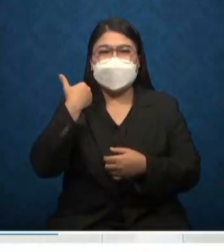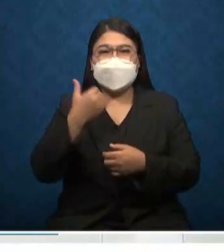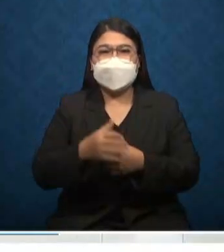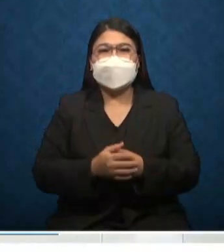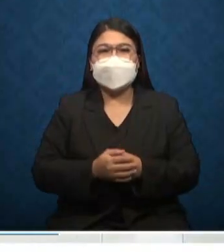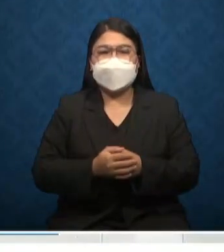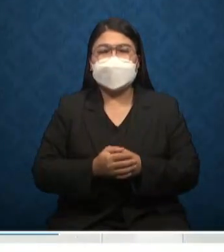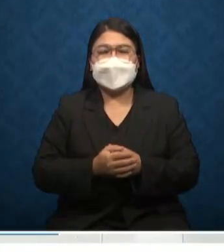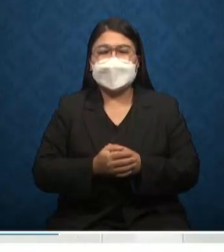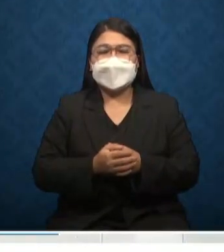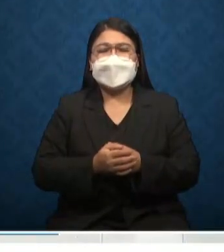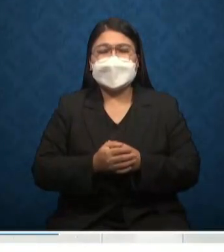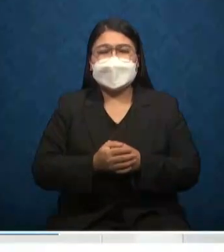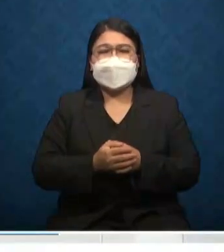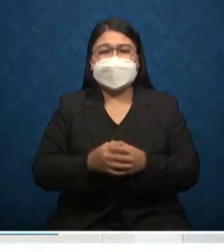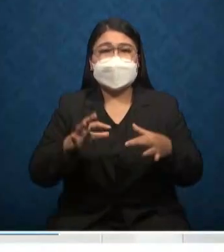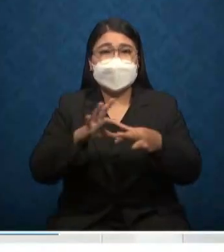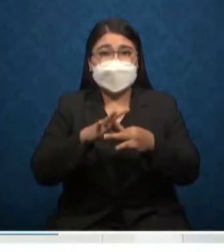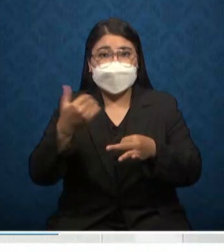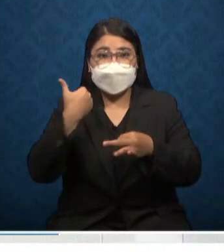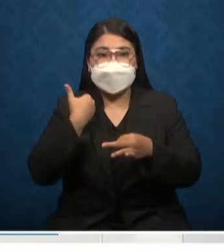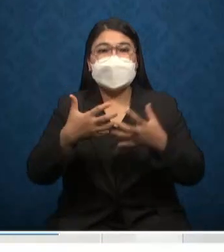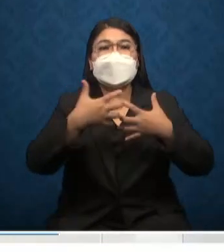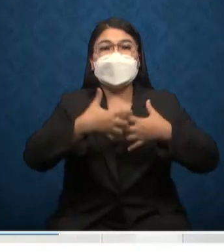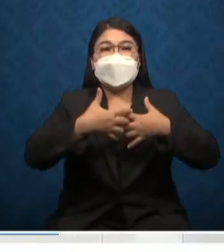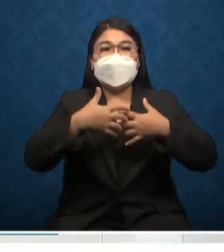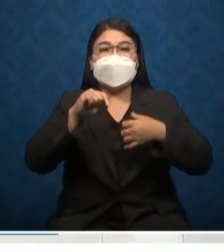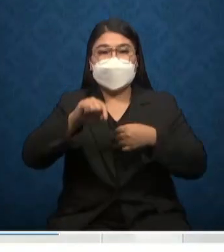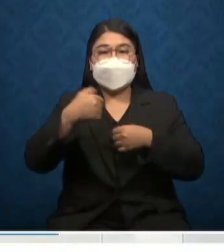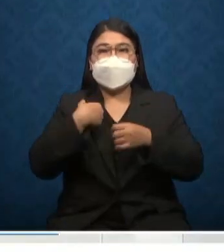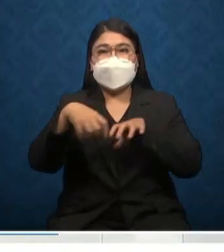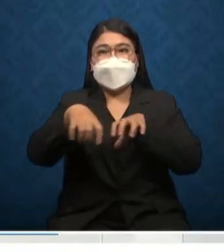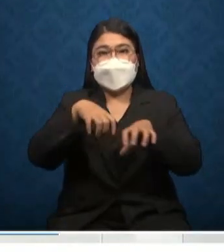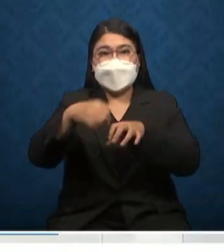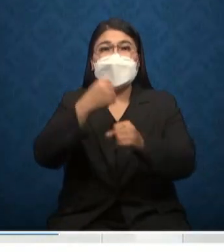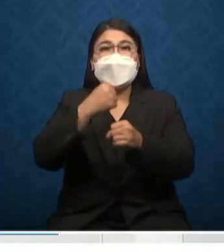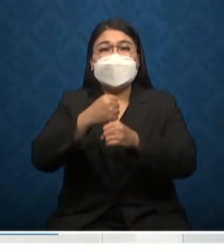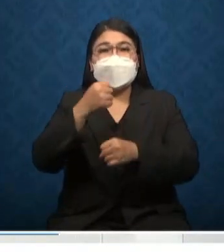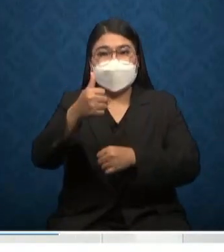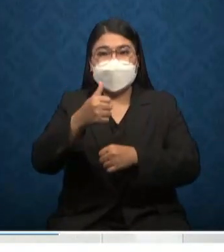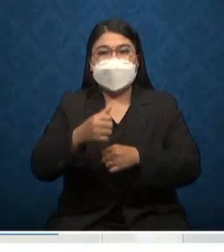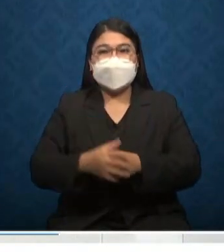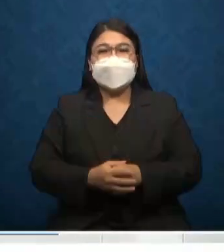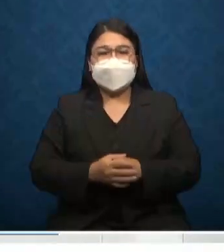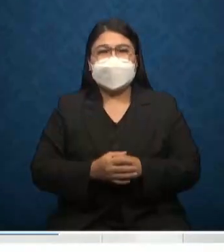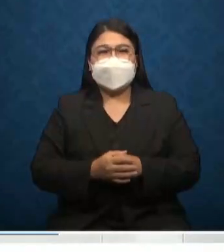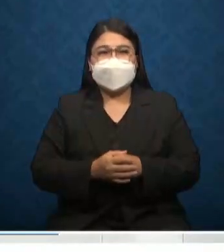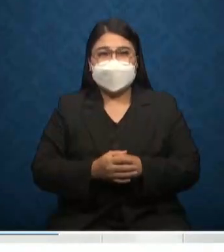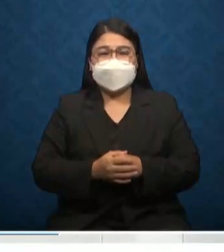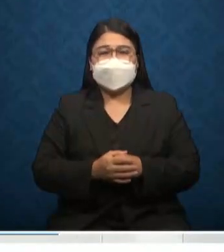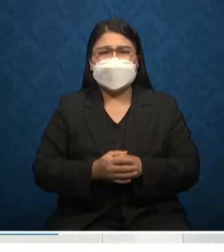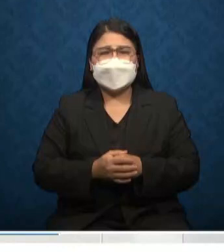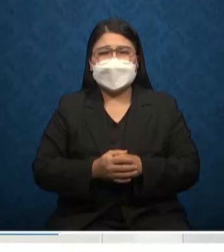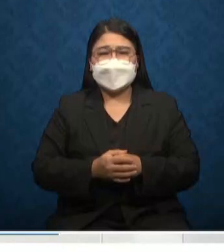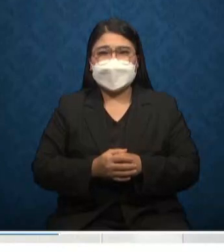ไร่อ้อยและของเกษตรของโรงงานนะครับที่เขาสามารถบริหารจัดการของเขาได้ซึ่งส่วนหนึ่งก็ถูกใช้มาในเรื่องของการจัดการซึ่